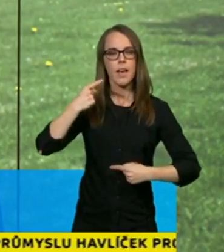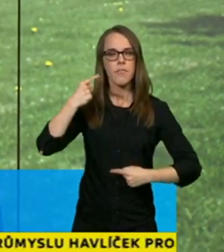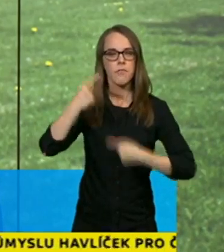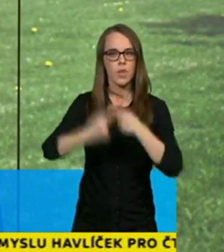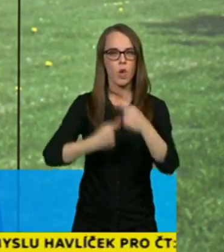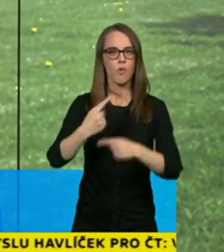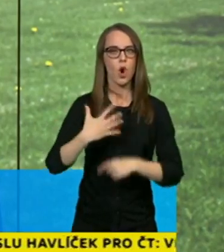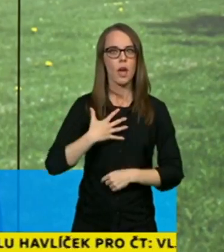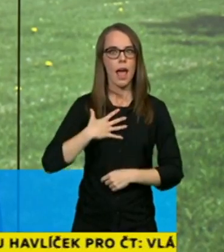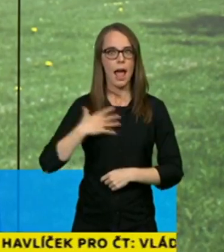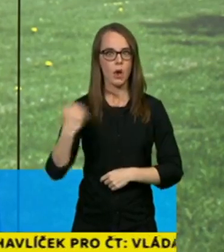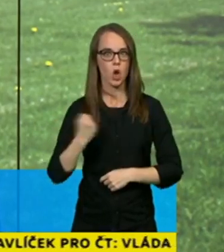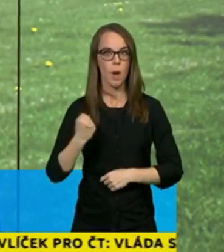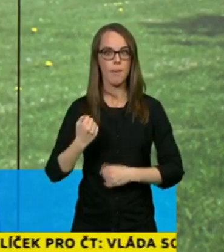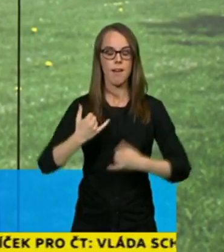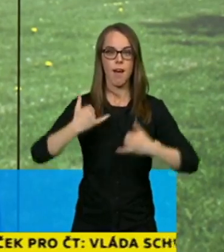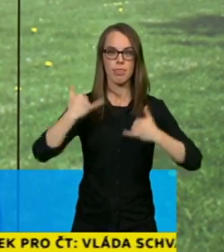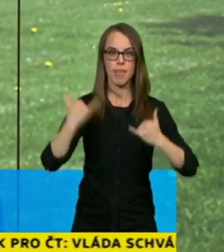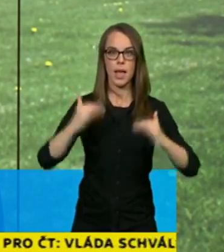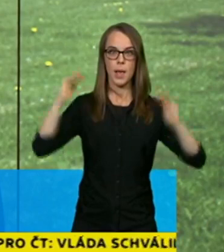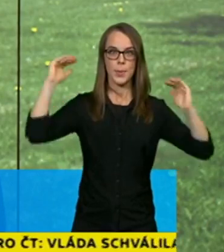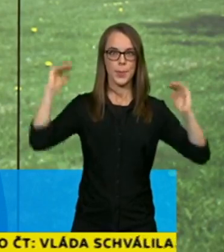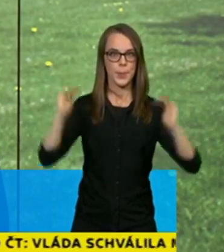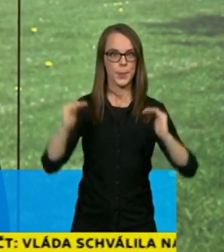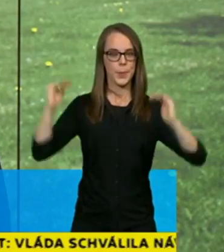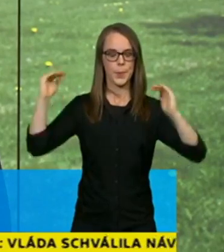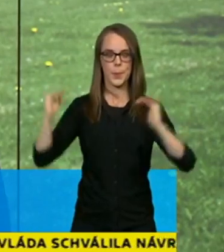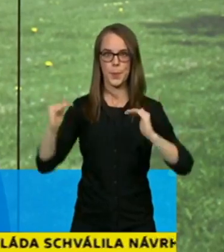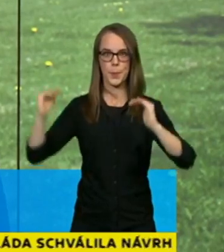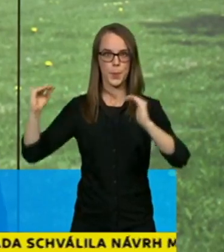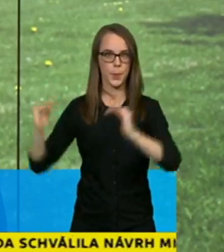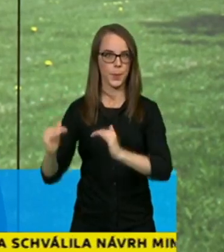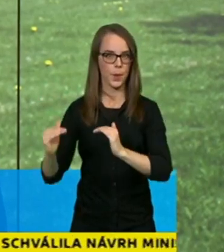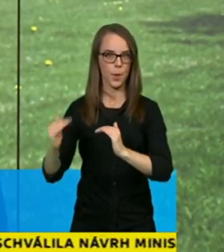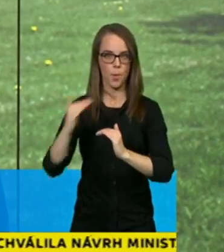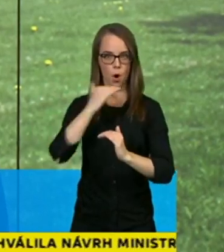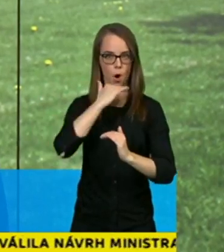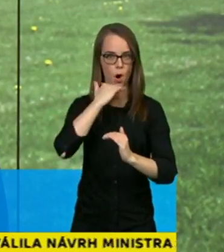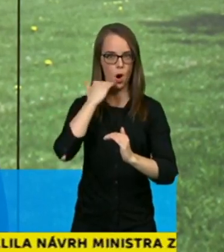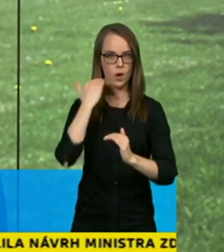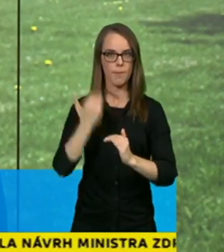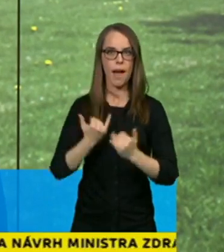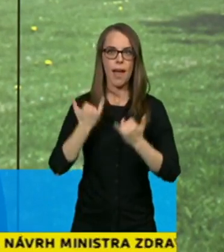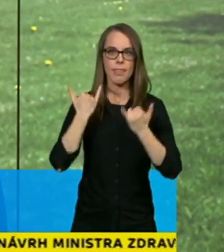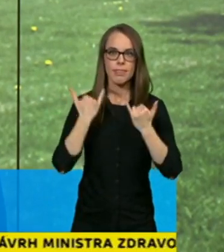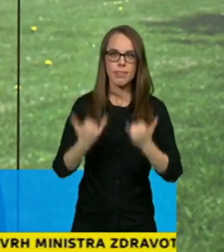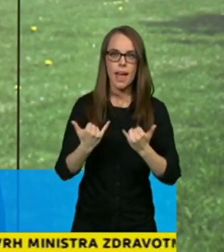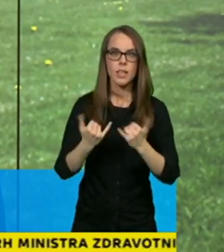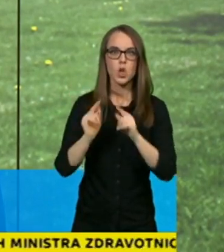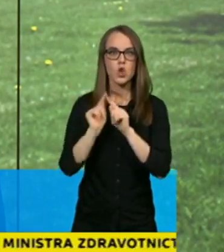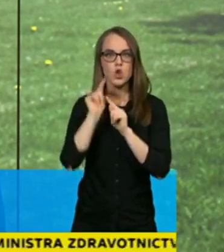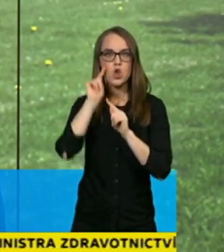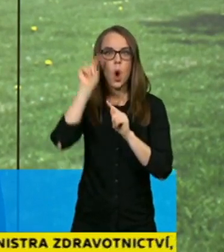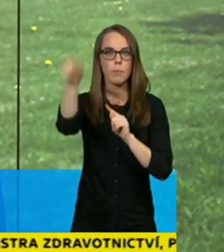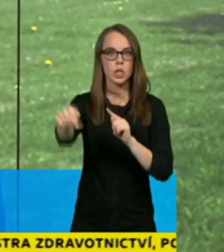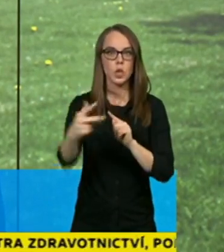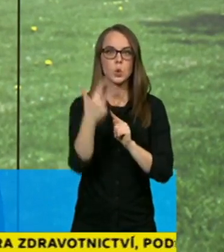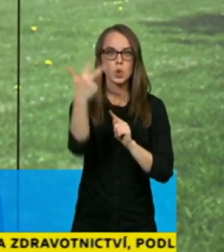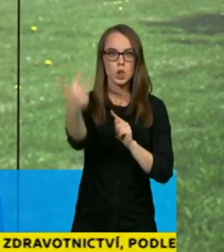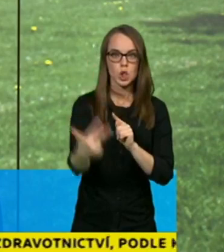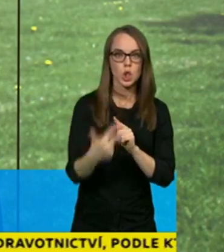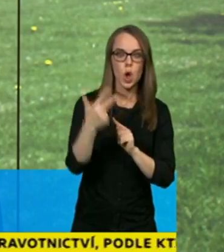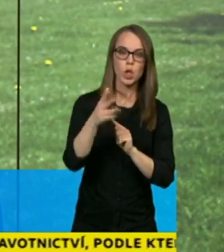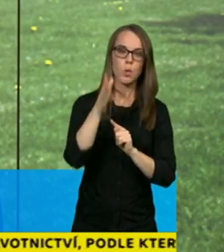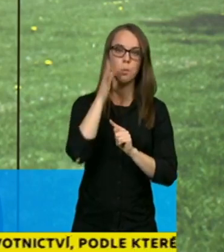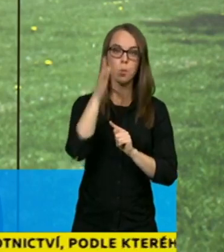skutečně se velmi mění v čase. Dnes nejsme schopni přesně odhadnout vývoj takový, jaký